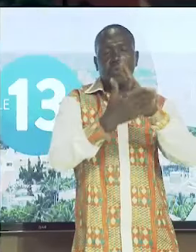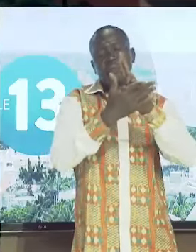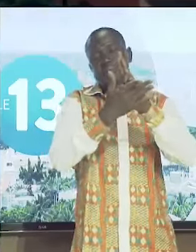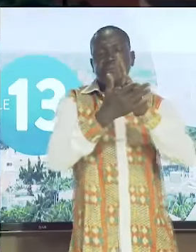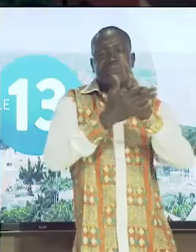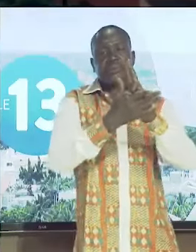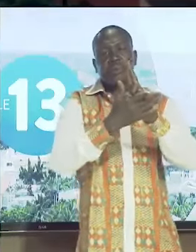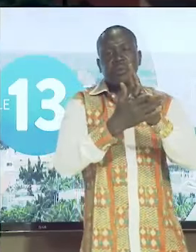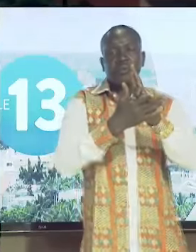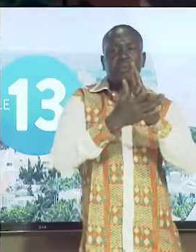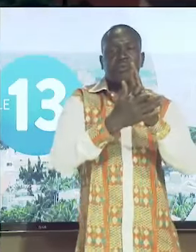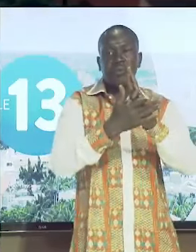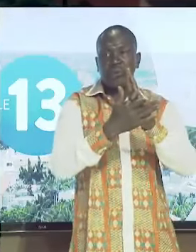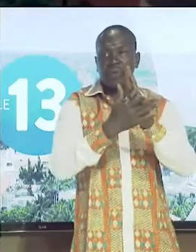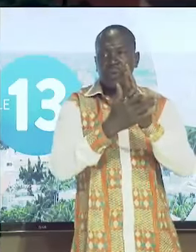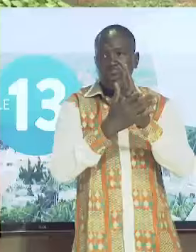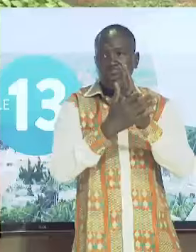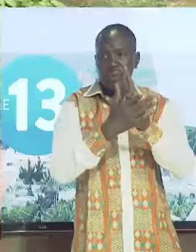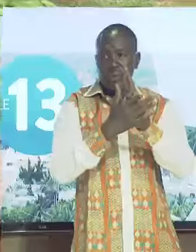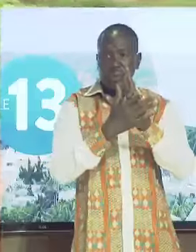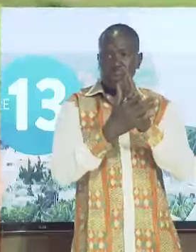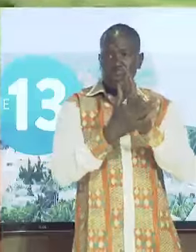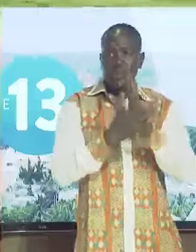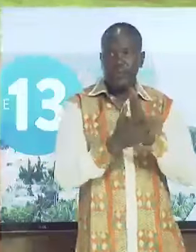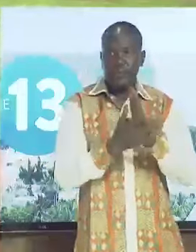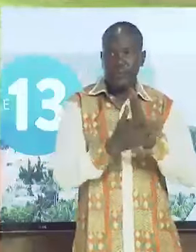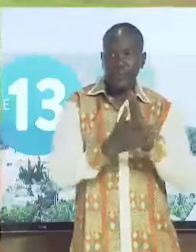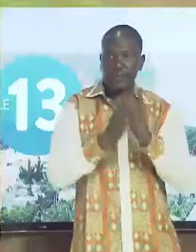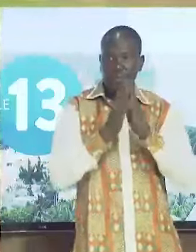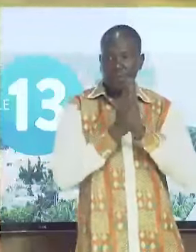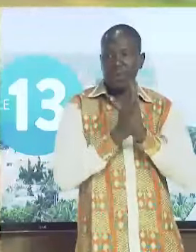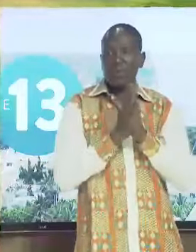Tony et Sieh Judikaël Poda.